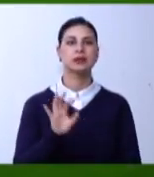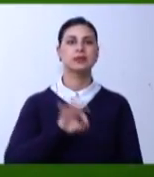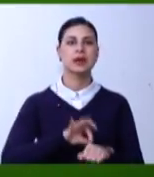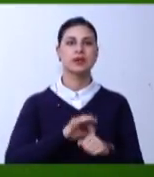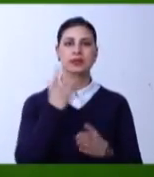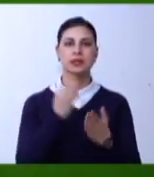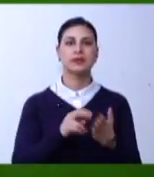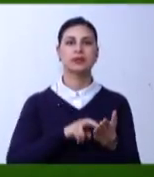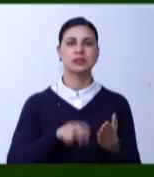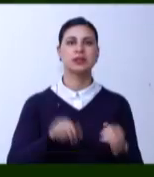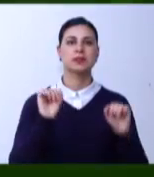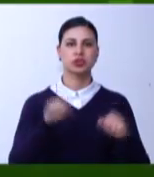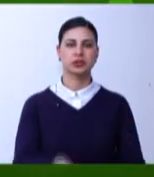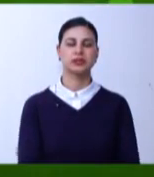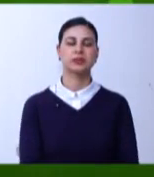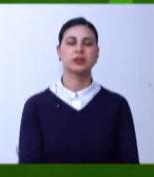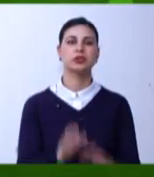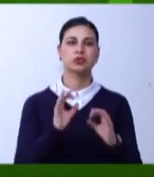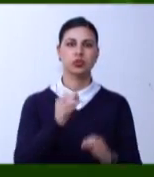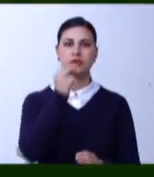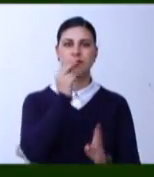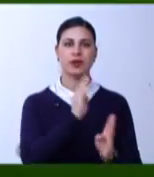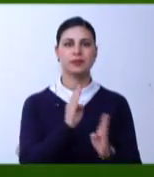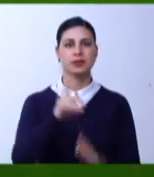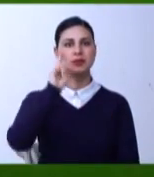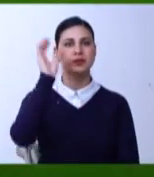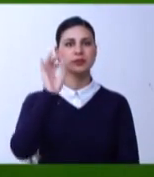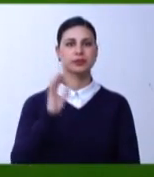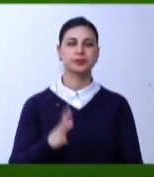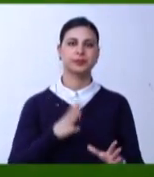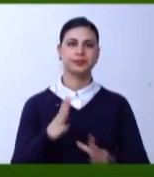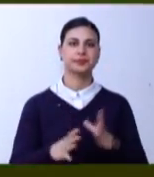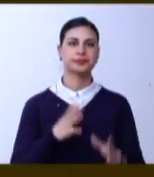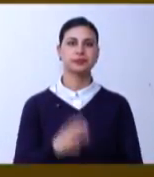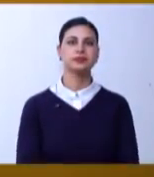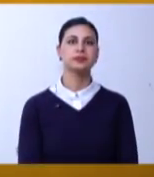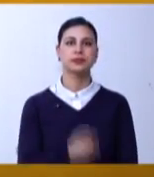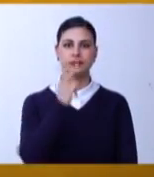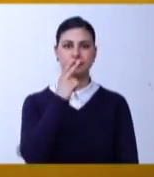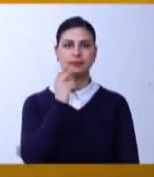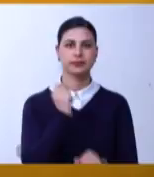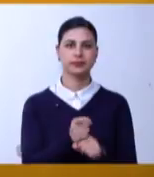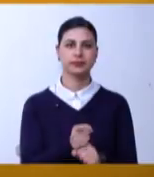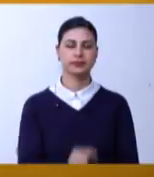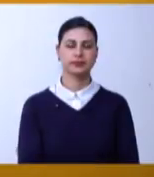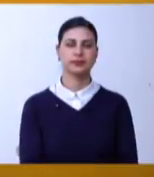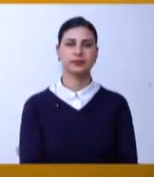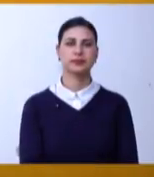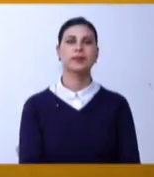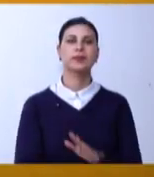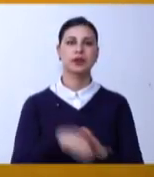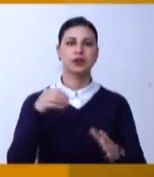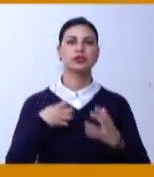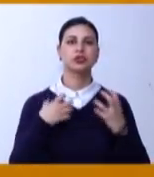დაავადებათა თავიდან აცილება შესაძლებელია. სწორი კვებით, რეგულარული ფიზიკური აქტივობით, თამბაქოზე უარის თქმით.